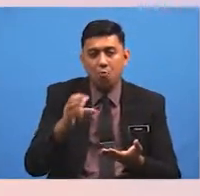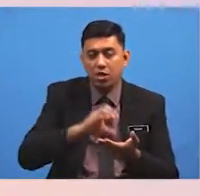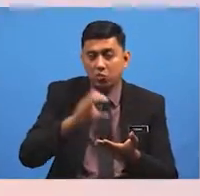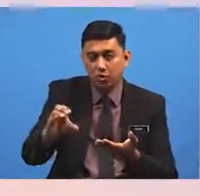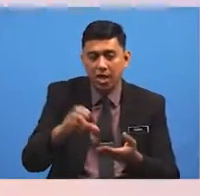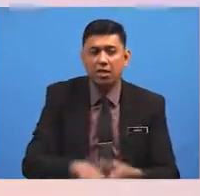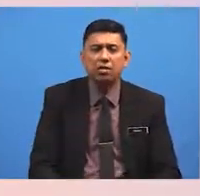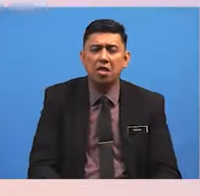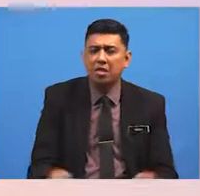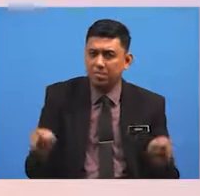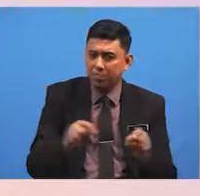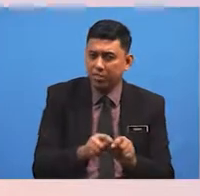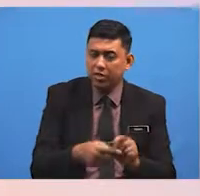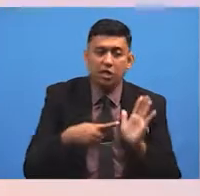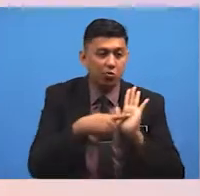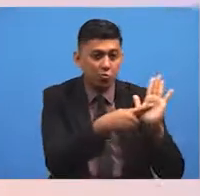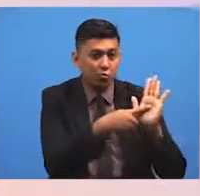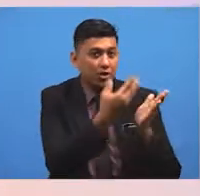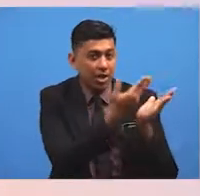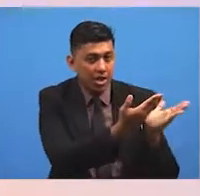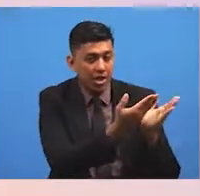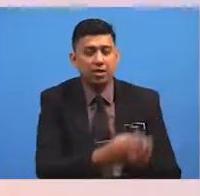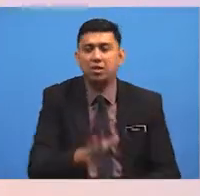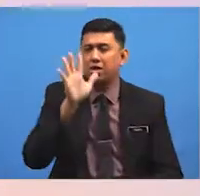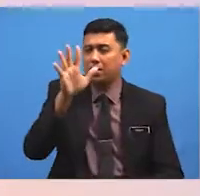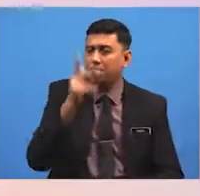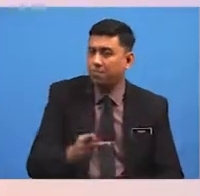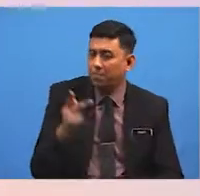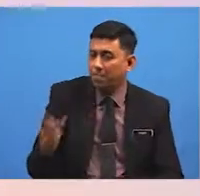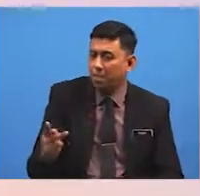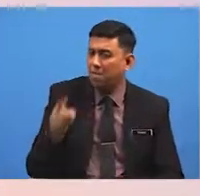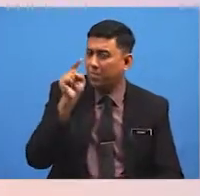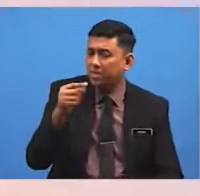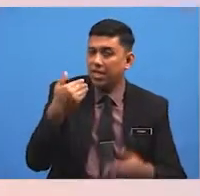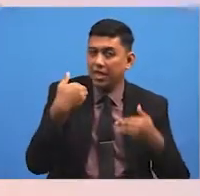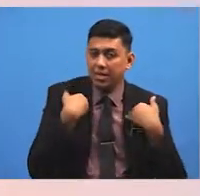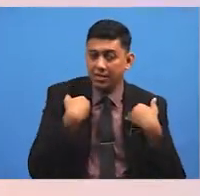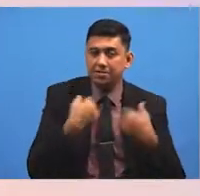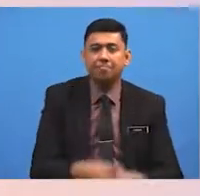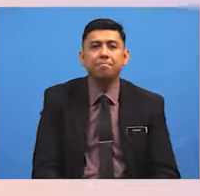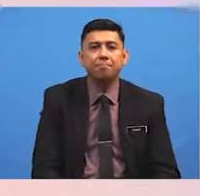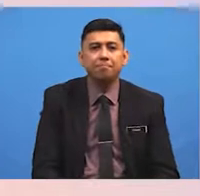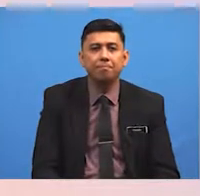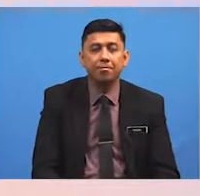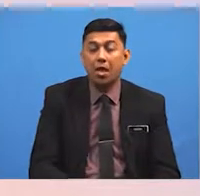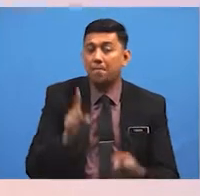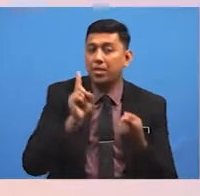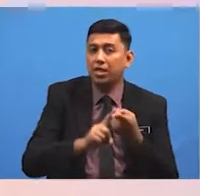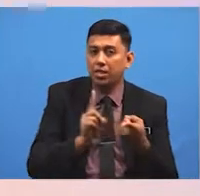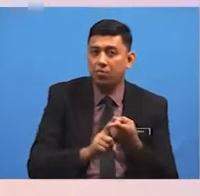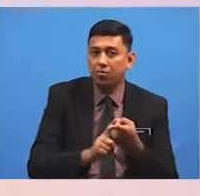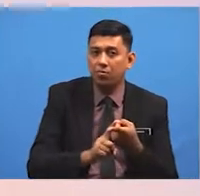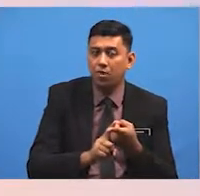seperti yang ditunjukkan lima perkara yang mesti Idol yaitu hai pertama